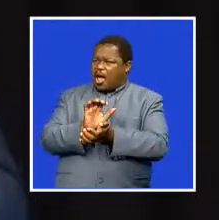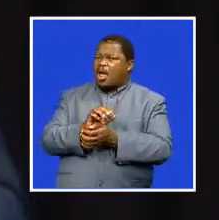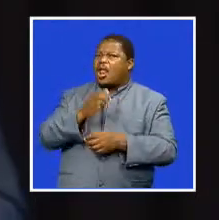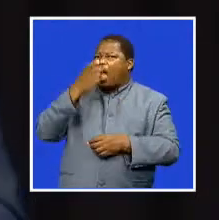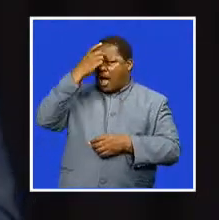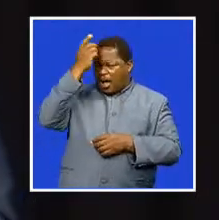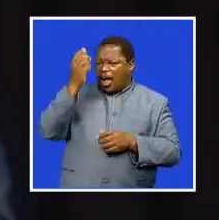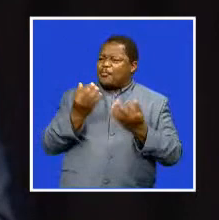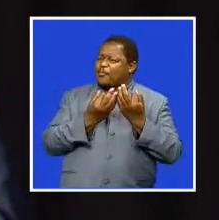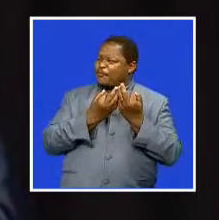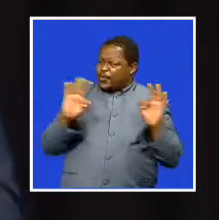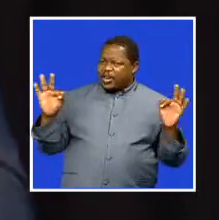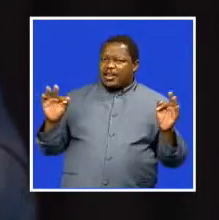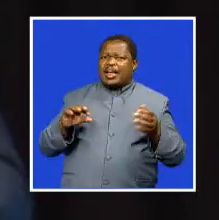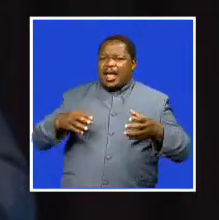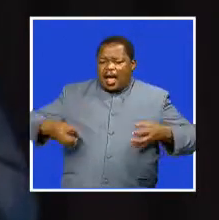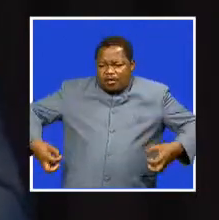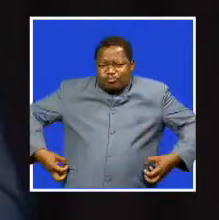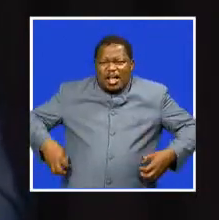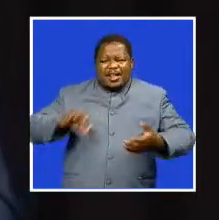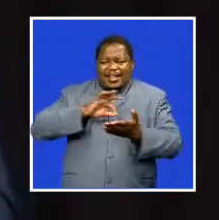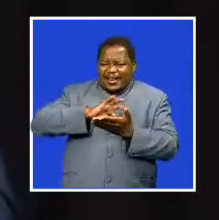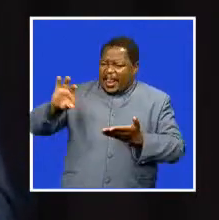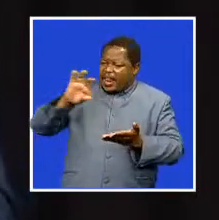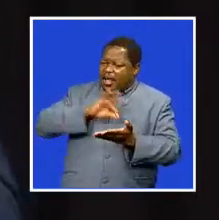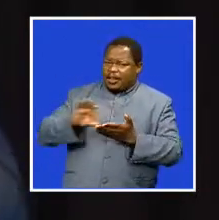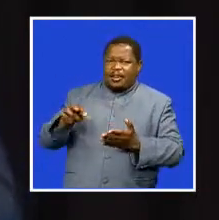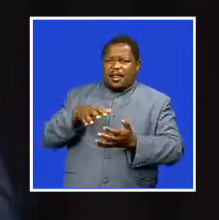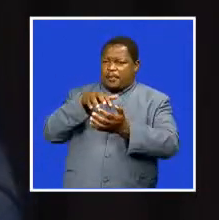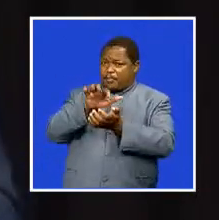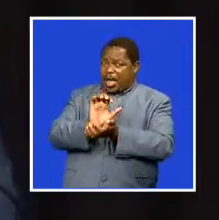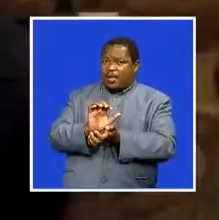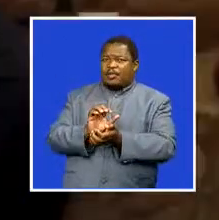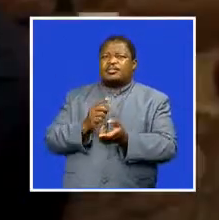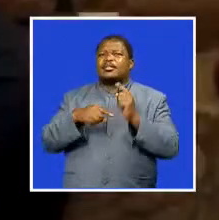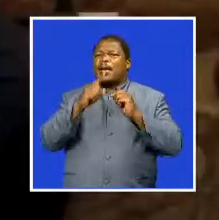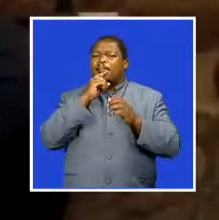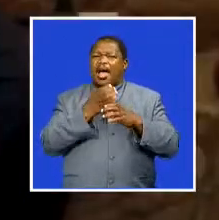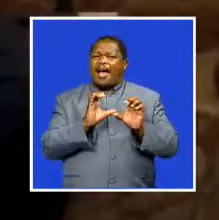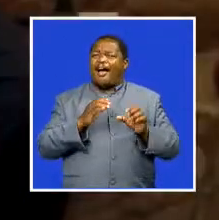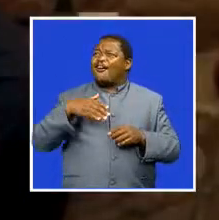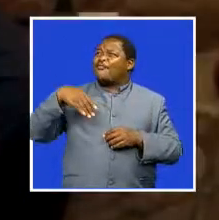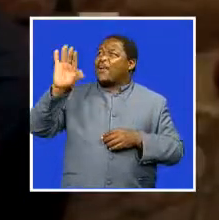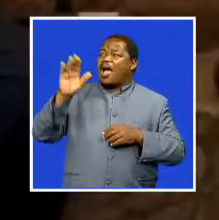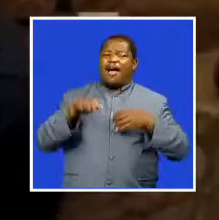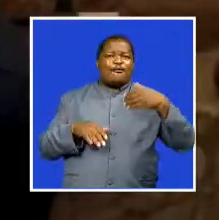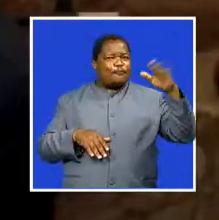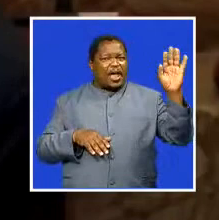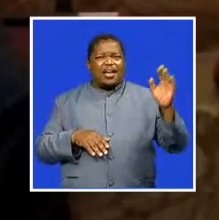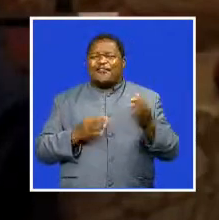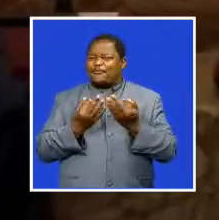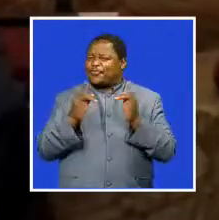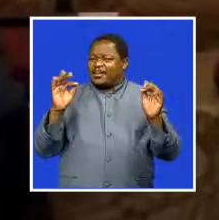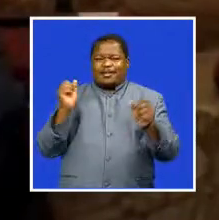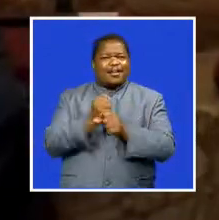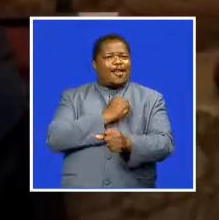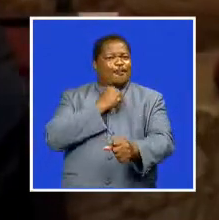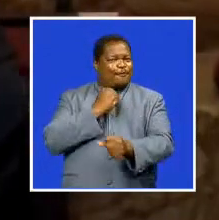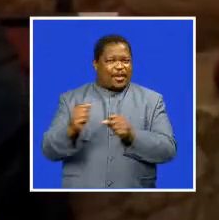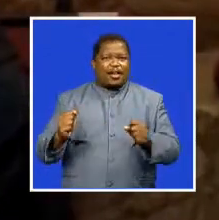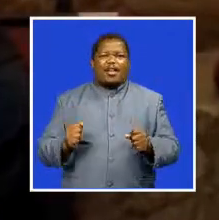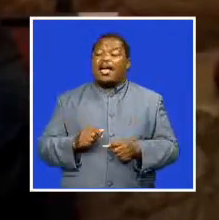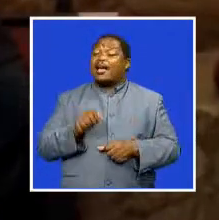angitshela ukuthi kulamanye amave akukho lo uyabhadala uhulumende uinvestile uspenda imali